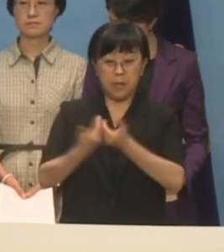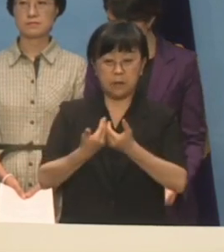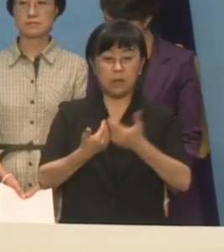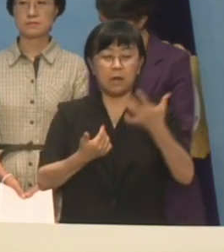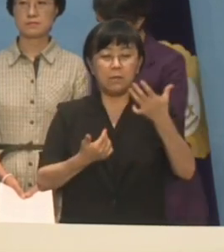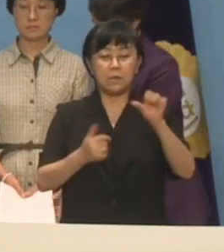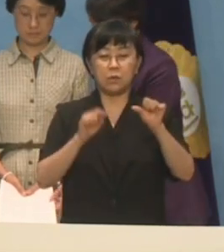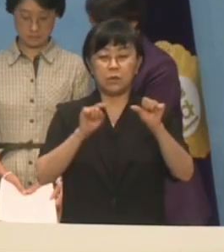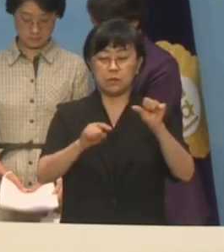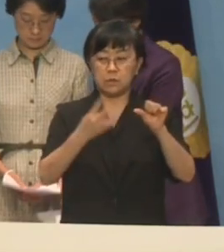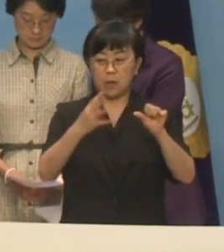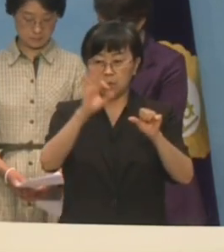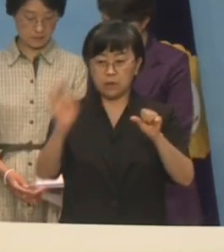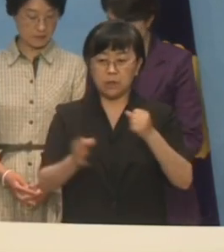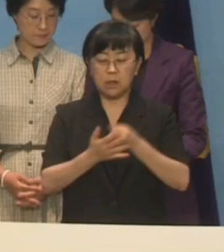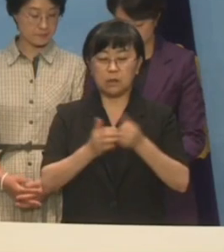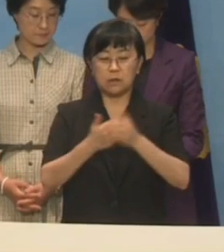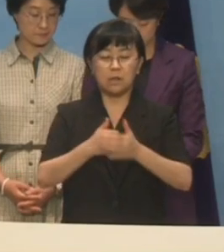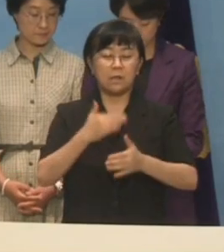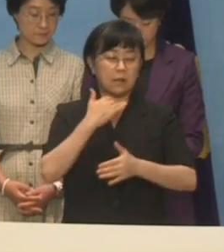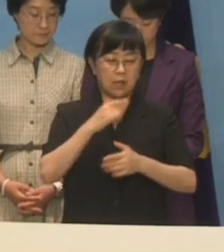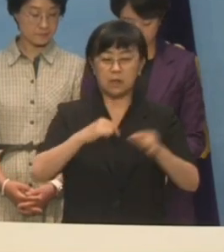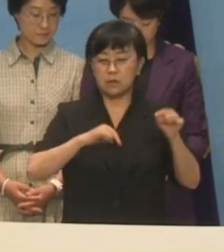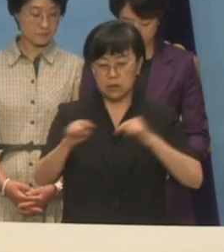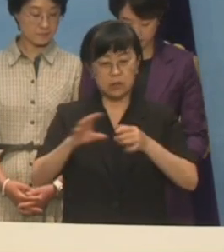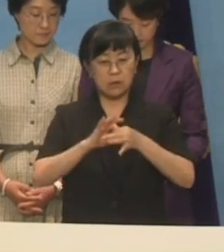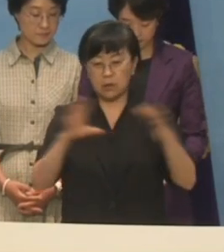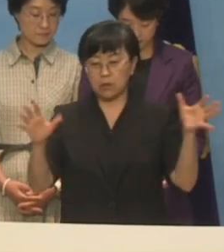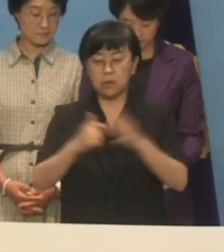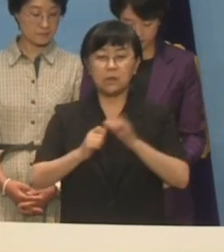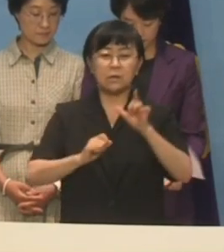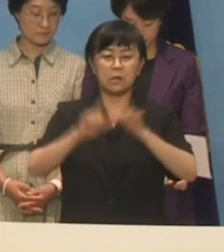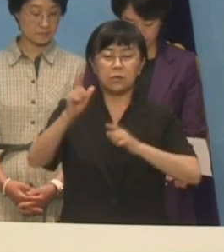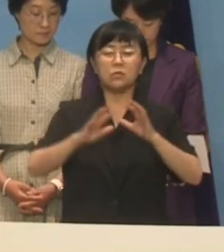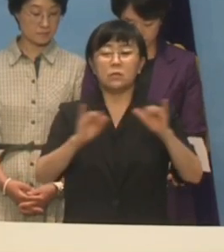85.4%로 연령과 지역, 정치 성향과 무관하게